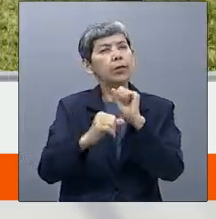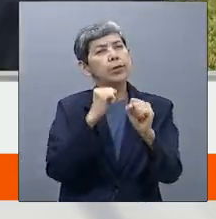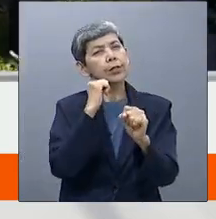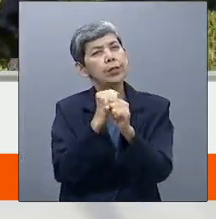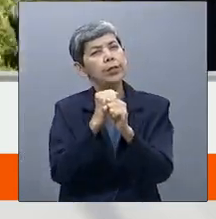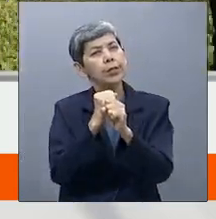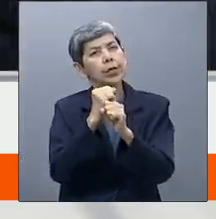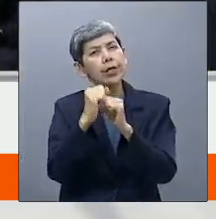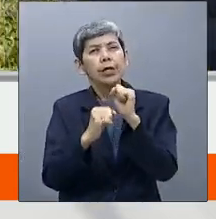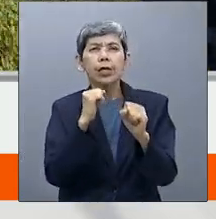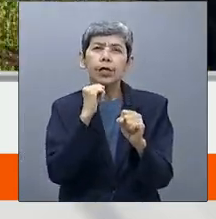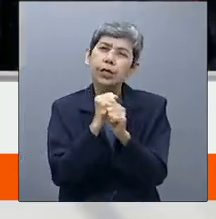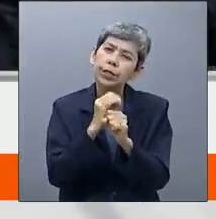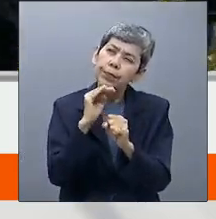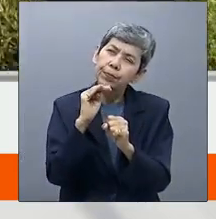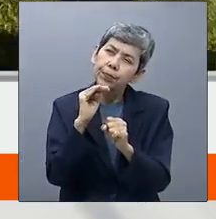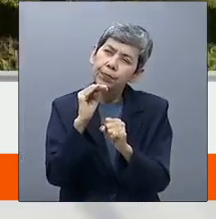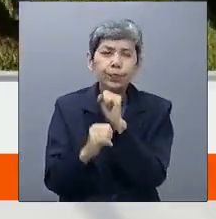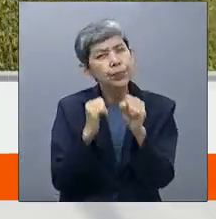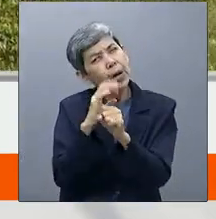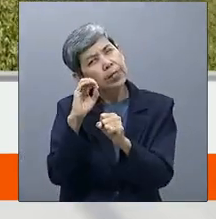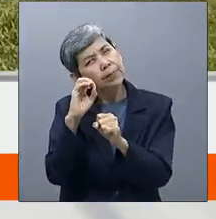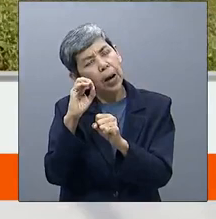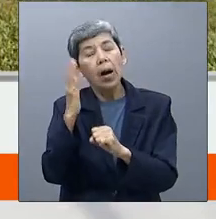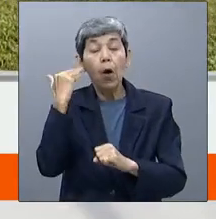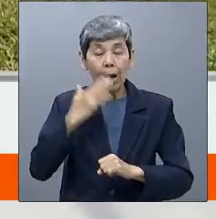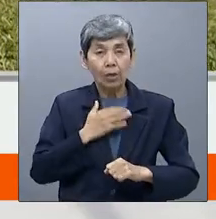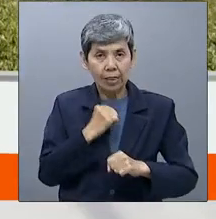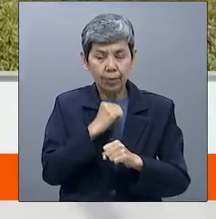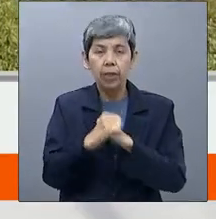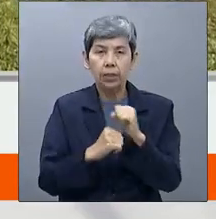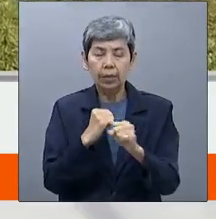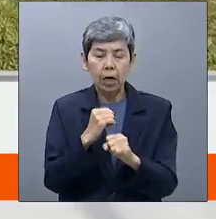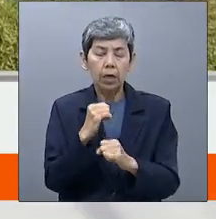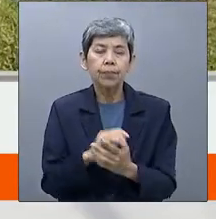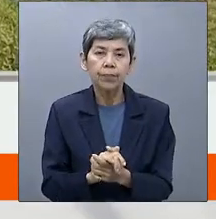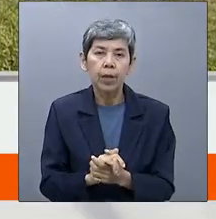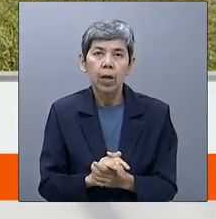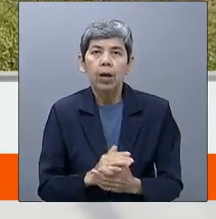ที่แล้ว40หรือ50ปีที่แล้วเนี่ยประมาณ60กว่าแล้วนะ